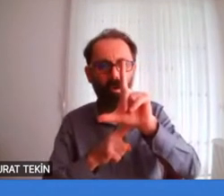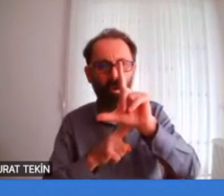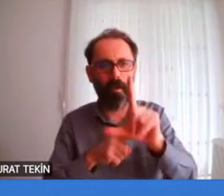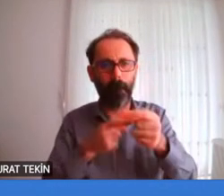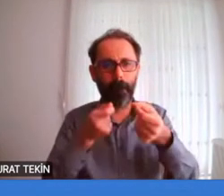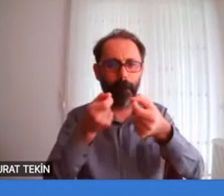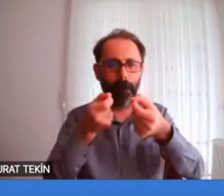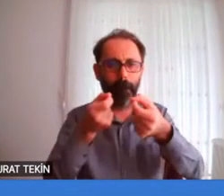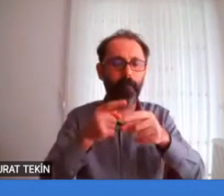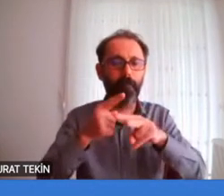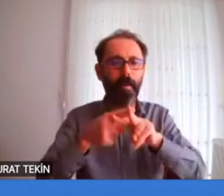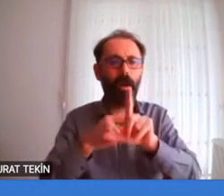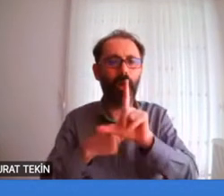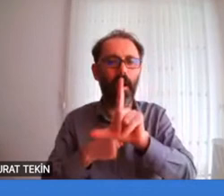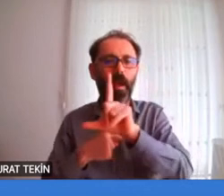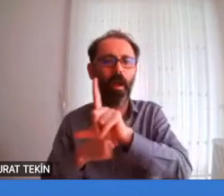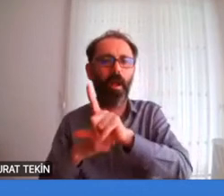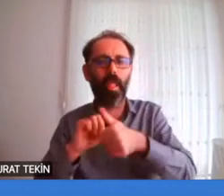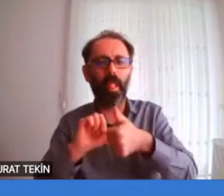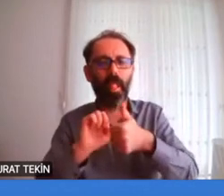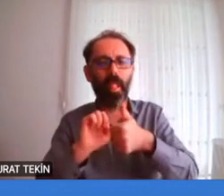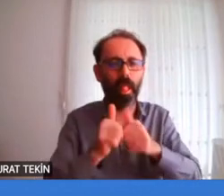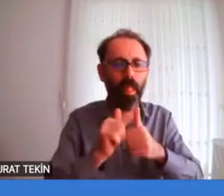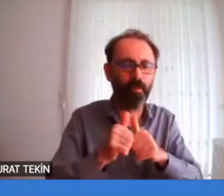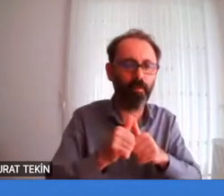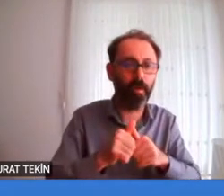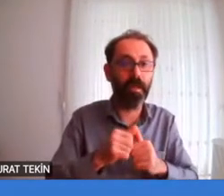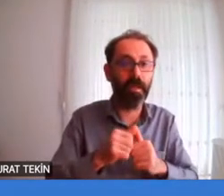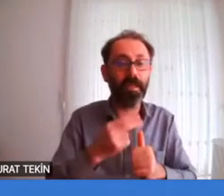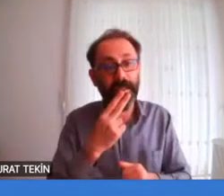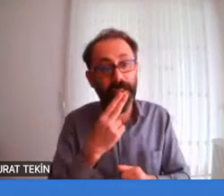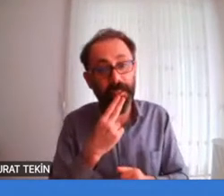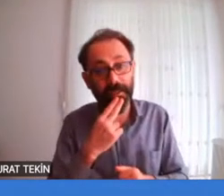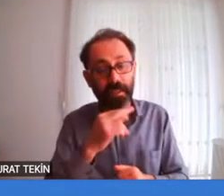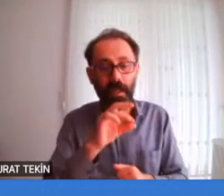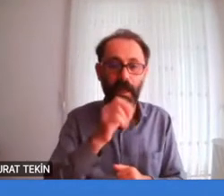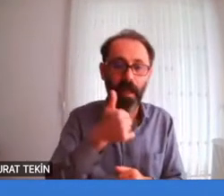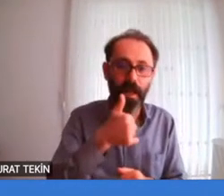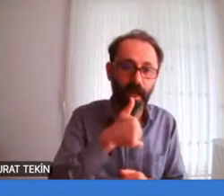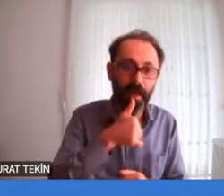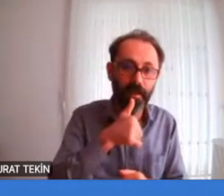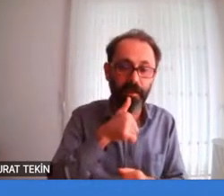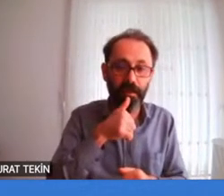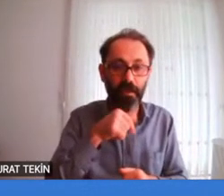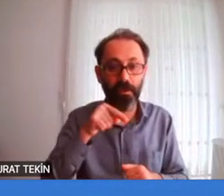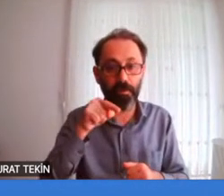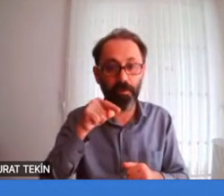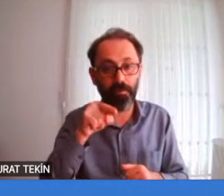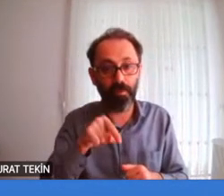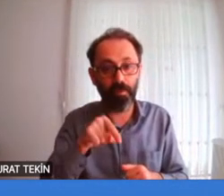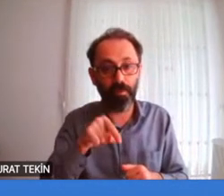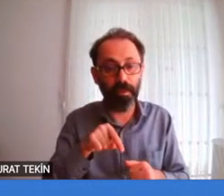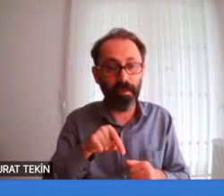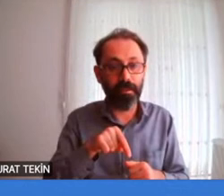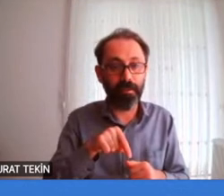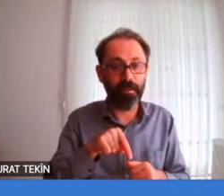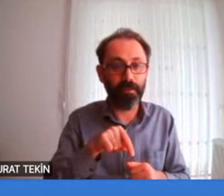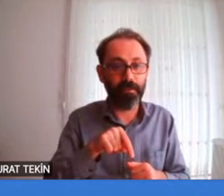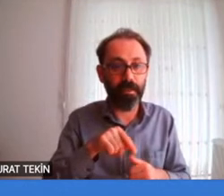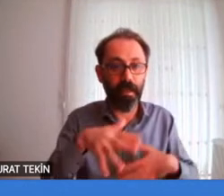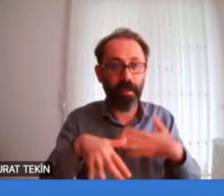takımları. Hem kadınlarda hem erkeklerde. Ve yönetsel anlamda da bu noktalarda belli bir mesafede. Kaçınmış